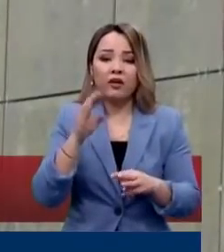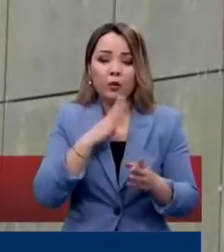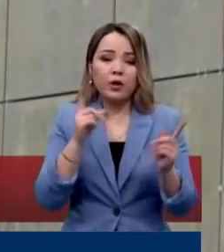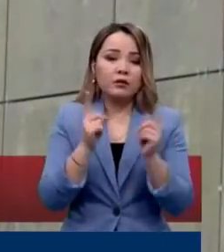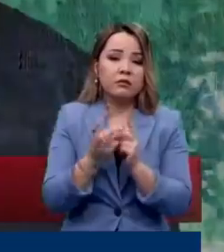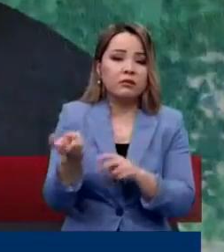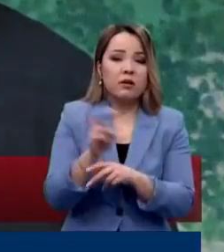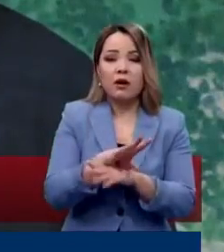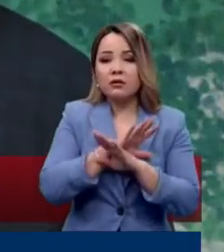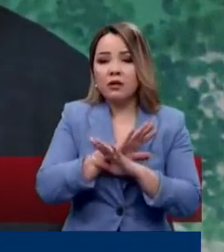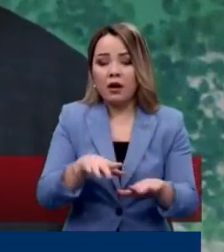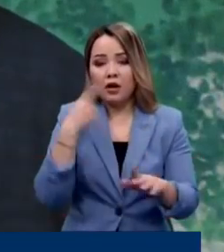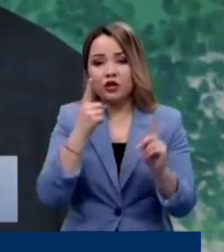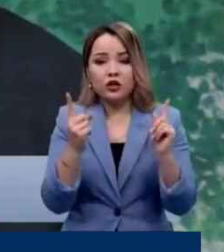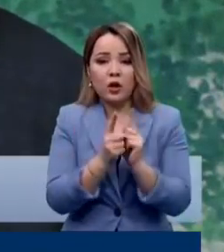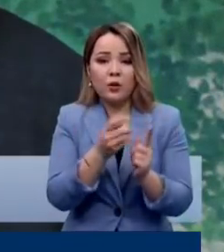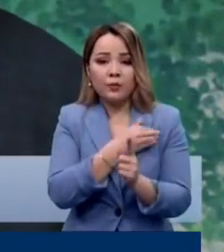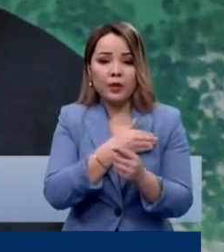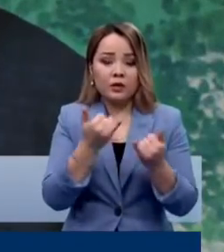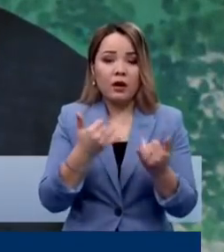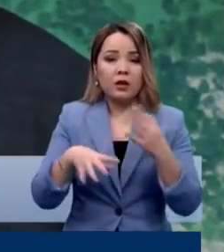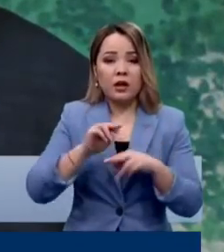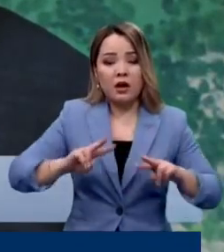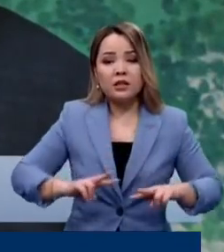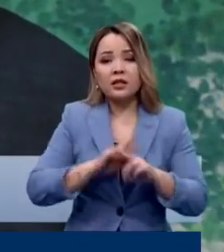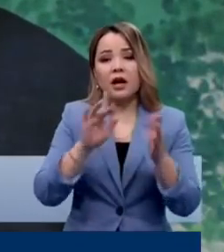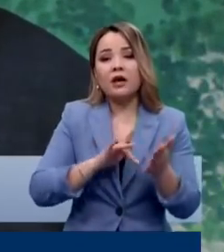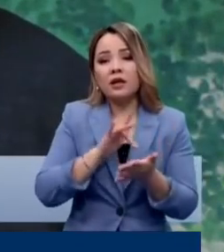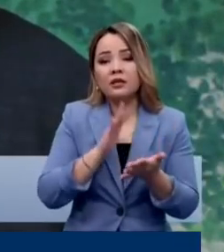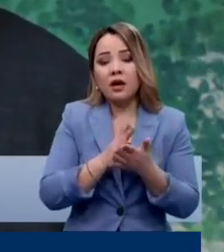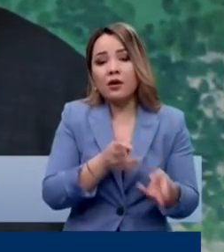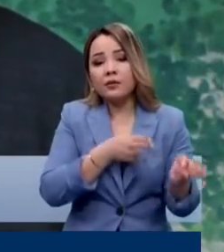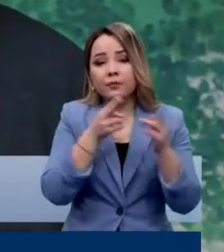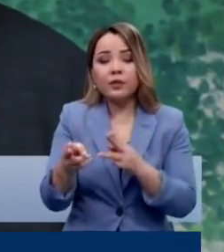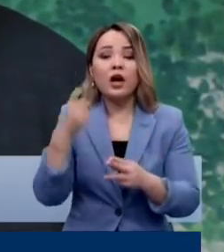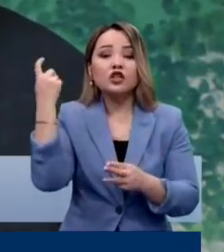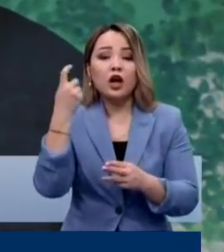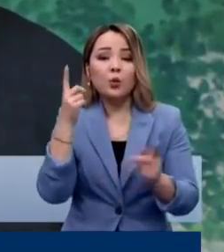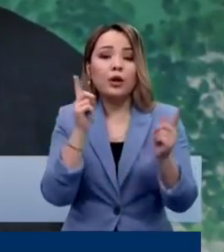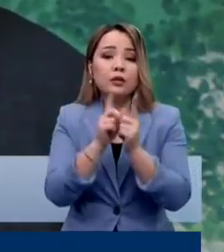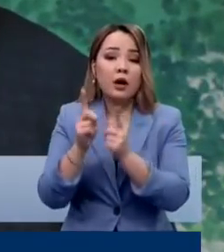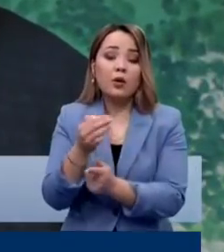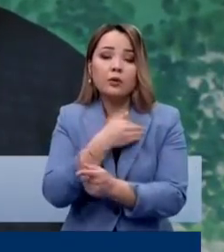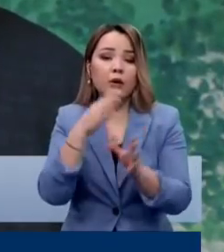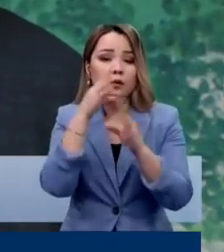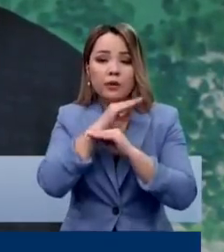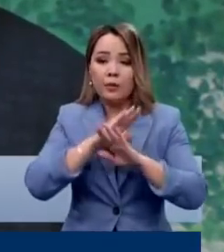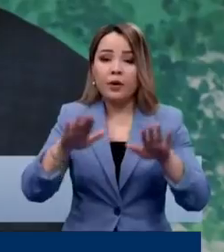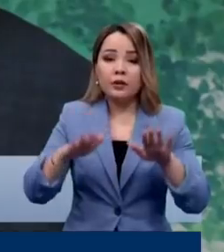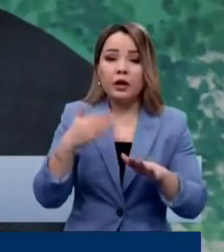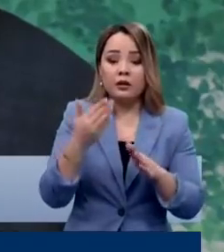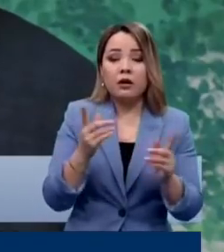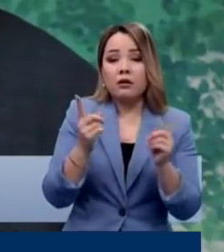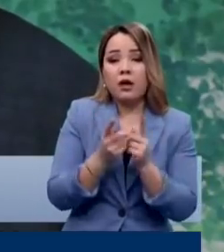қалыпты. Біз Астанаға шаруалар атартып барған кезде бұл шаруалармен кездеспей қалды. Егер сол кезде алдына барып тұрған